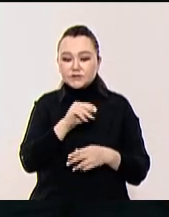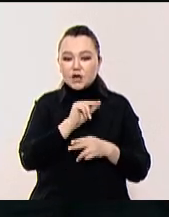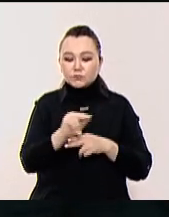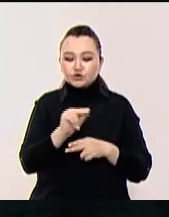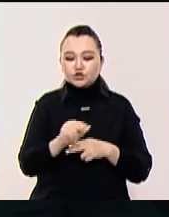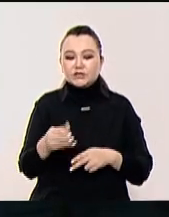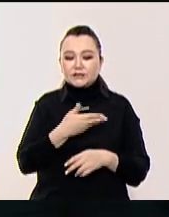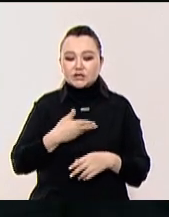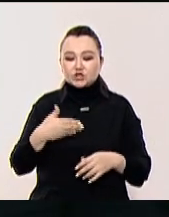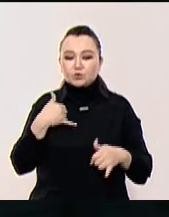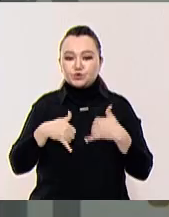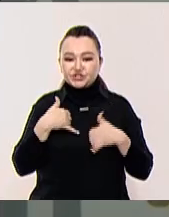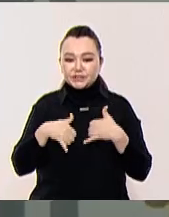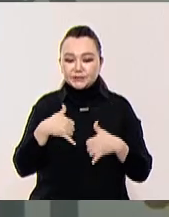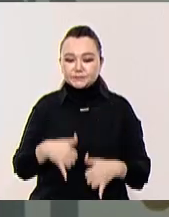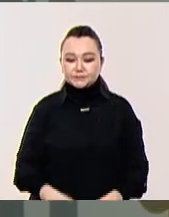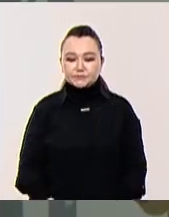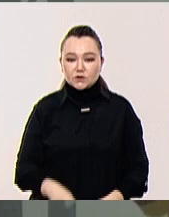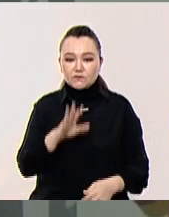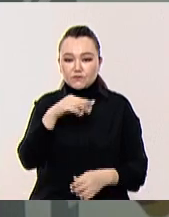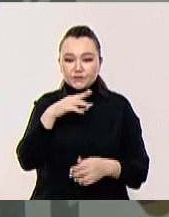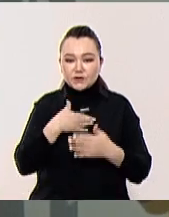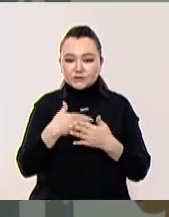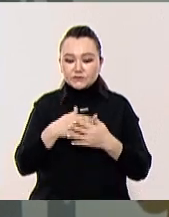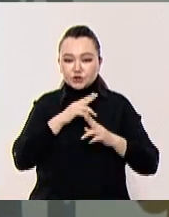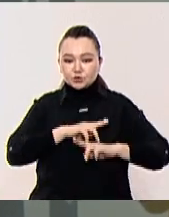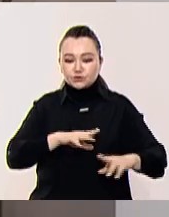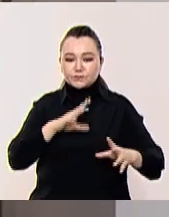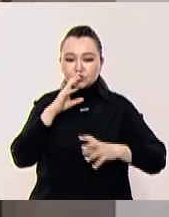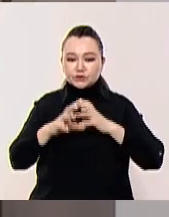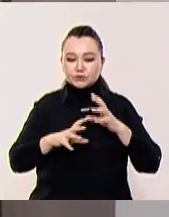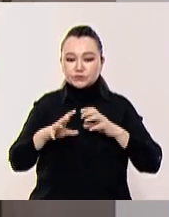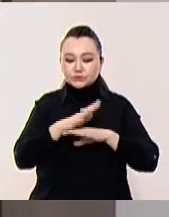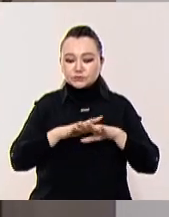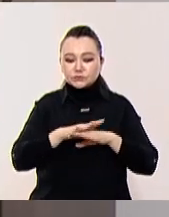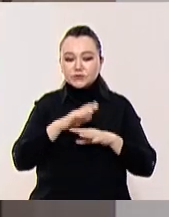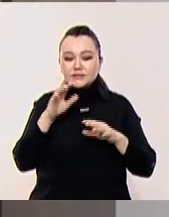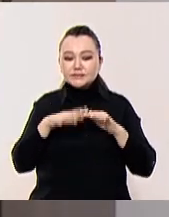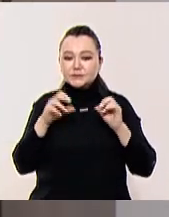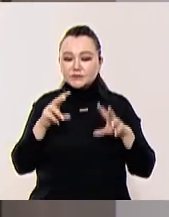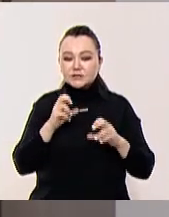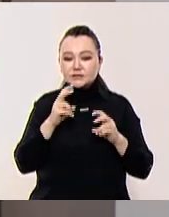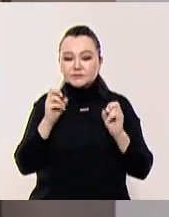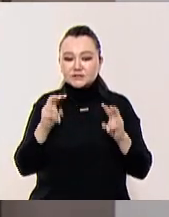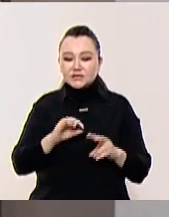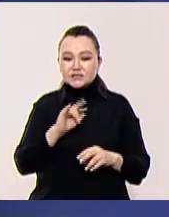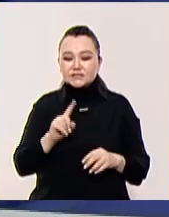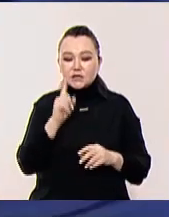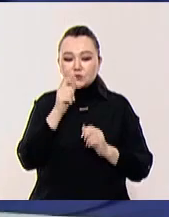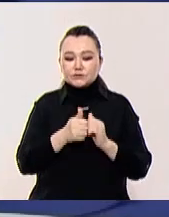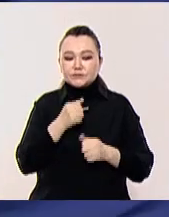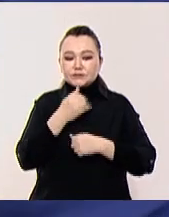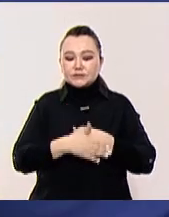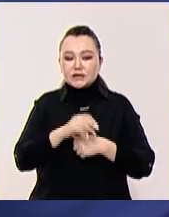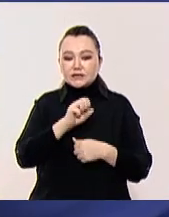обучили наших педагогов. Фонд активно сотрудничает с международными экспертами. В числе таковых специалисты из аутизм-центра